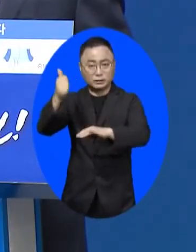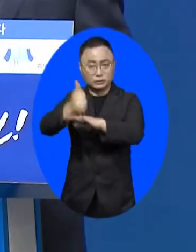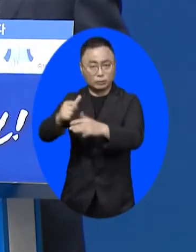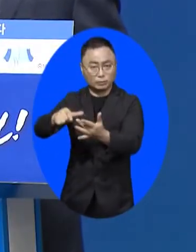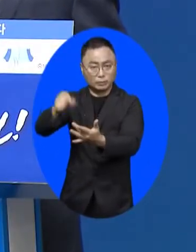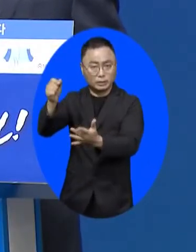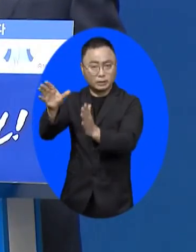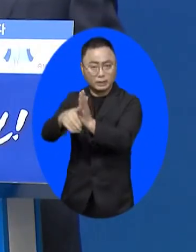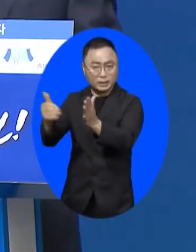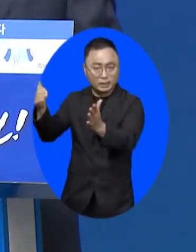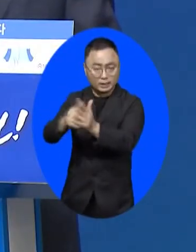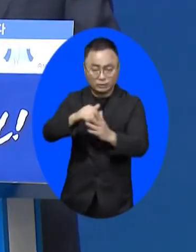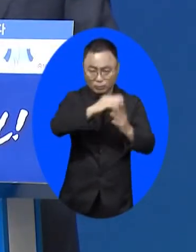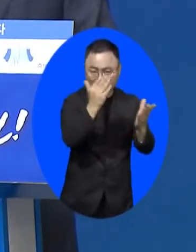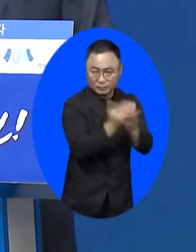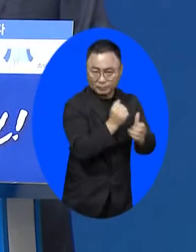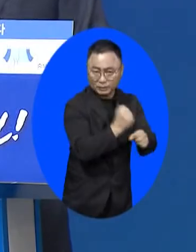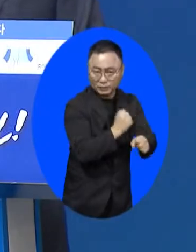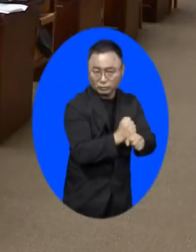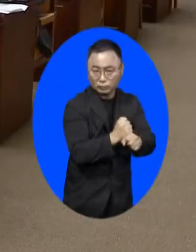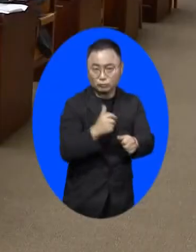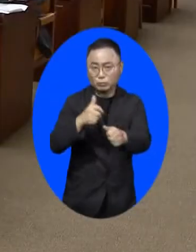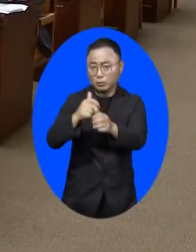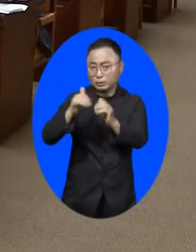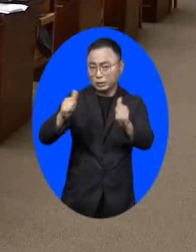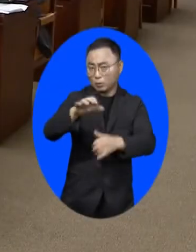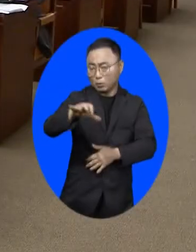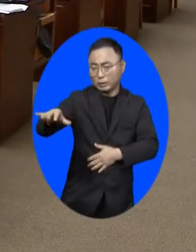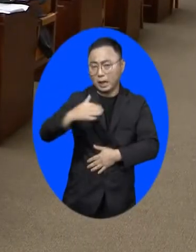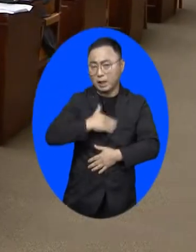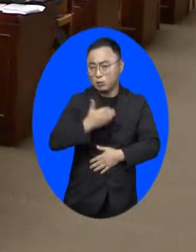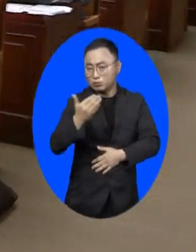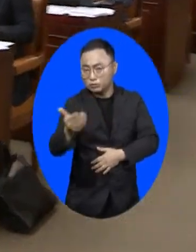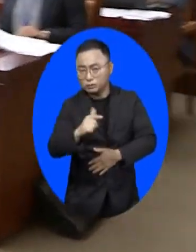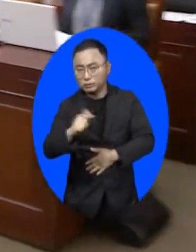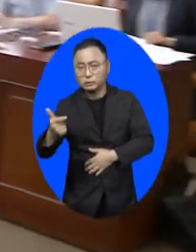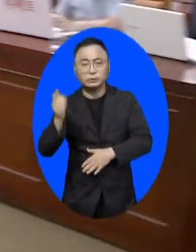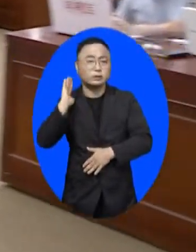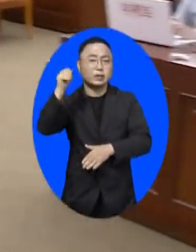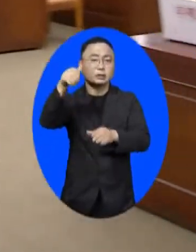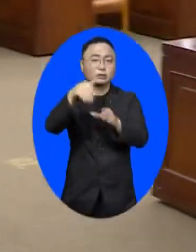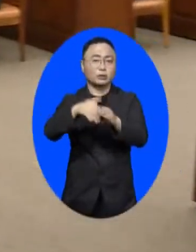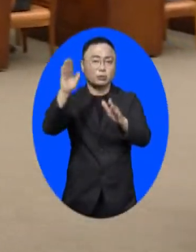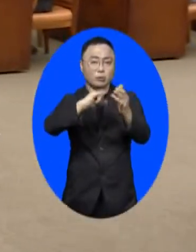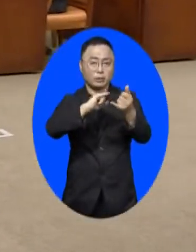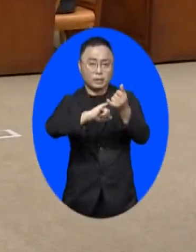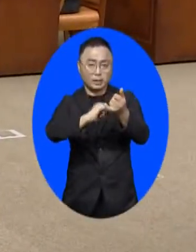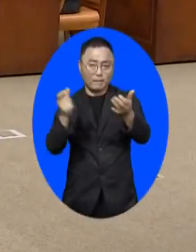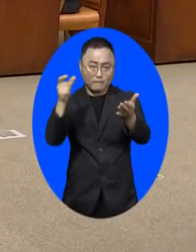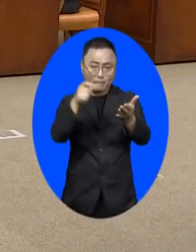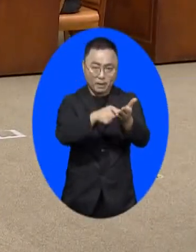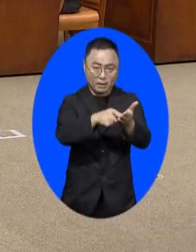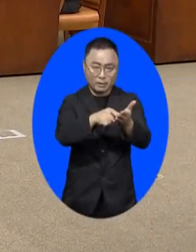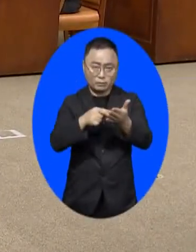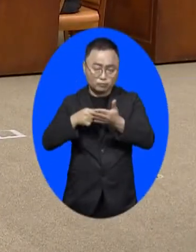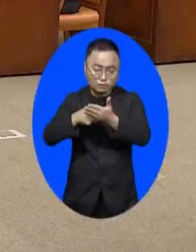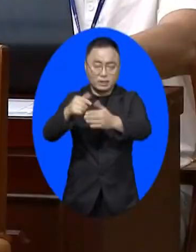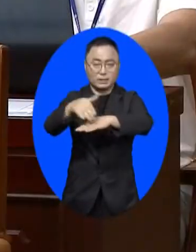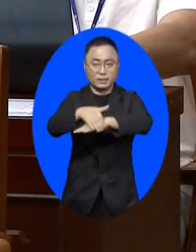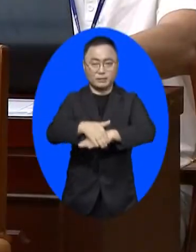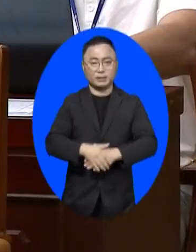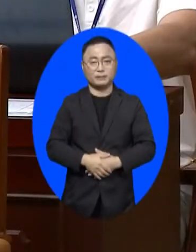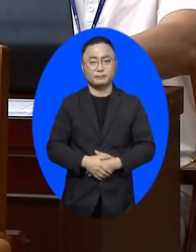정당 후보자가 최종 선정될 때까지 완성도를 높여 후보자 캠프에 적극 알리는 등 대선 공약화하는